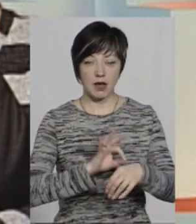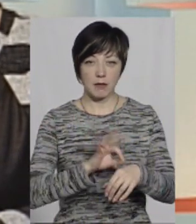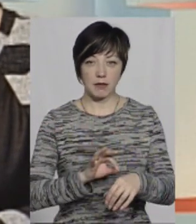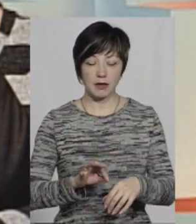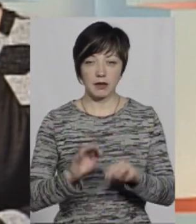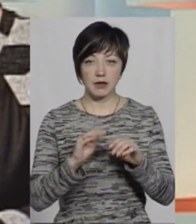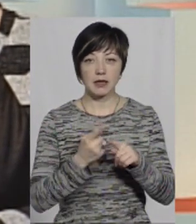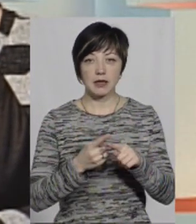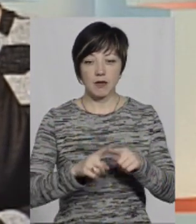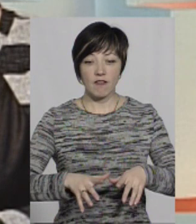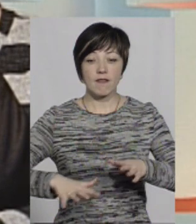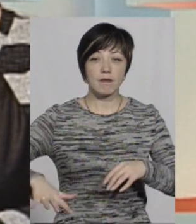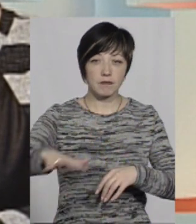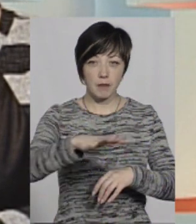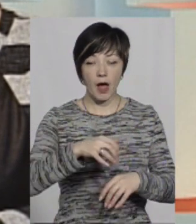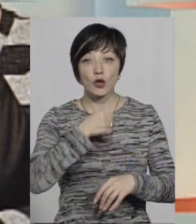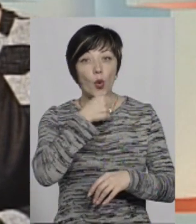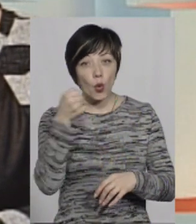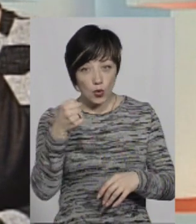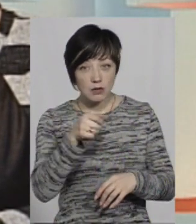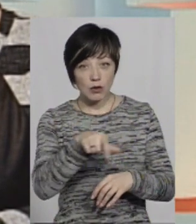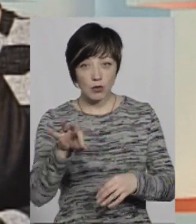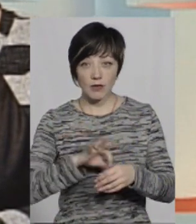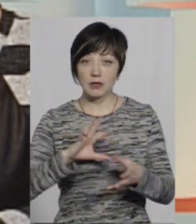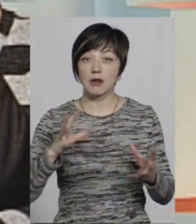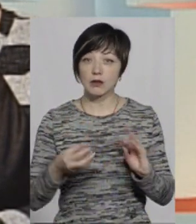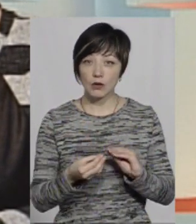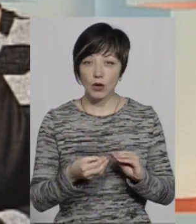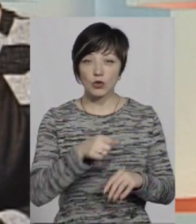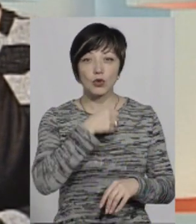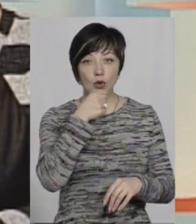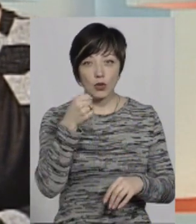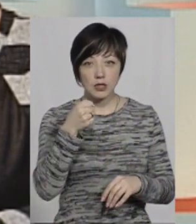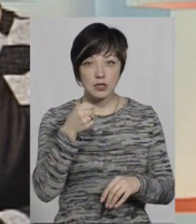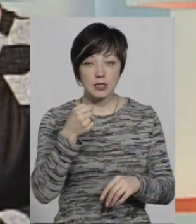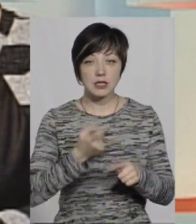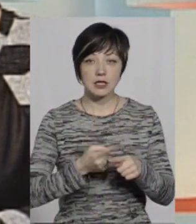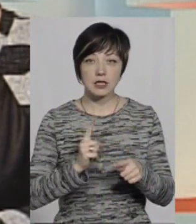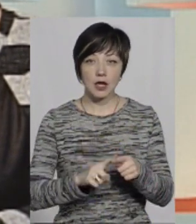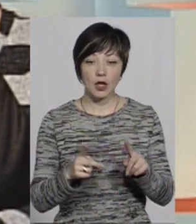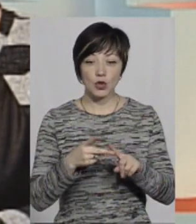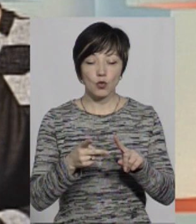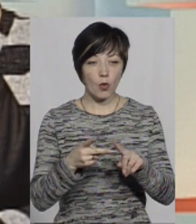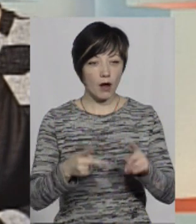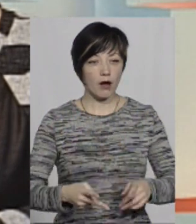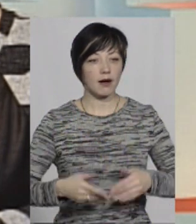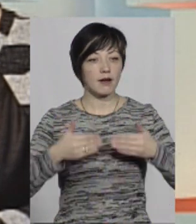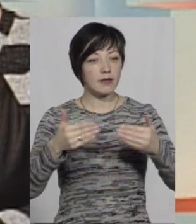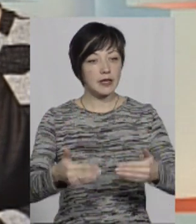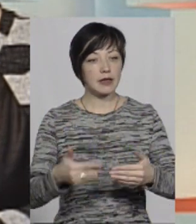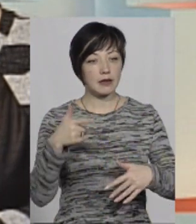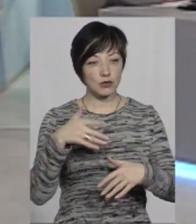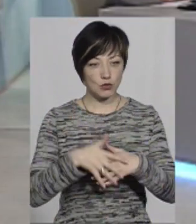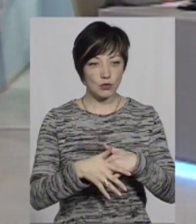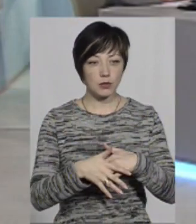епідемії і так далі. А дорослі – це вже як наслідок. Дорослі, вони йдуть безпосередньо, як друга хвиля. Зрозуміло,